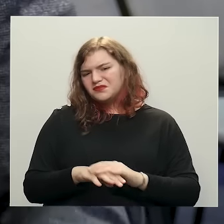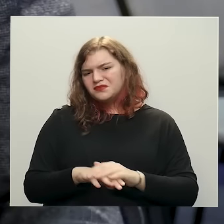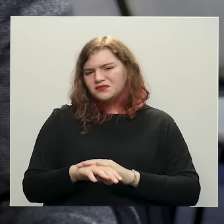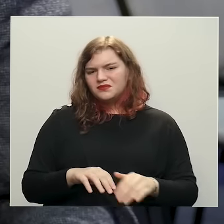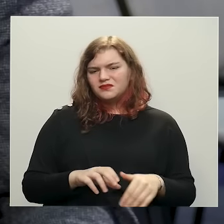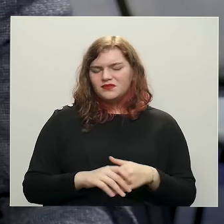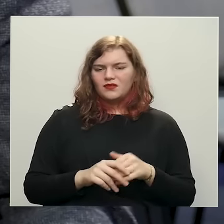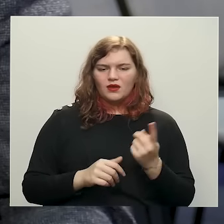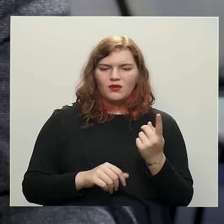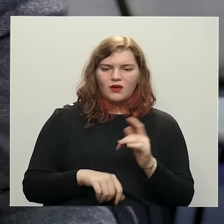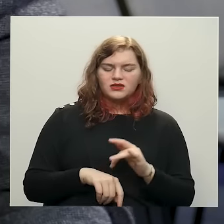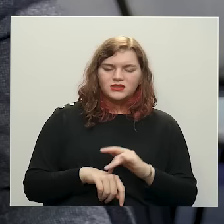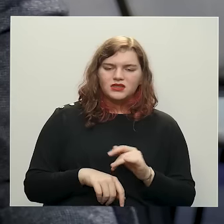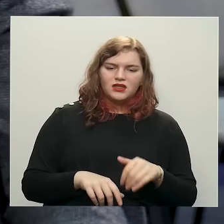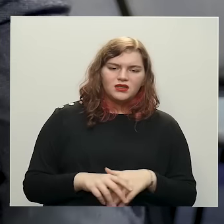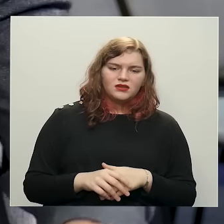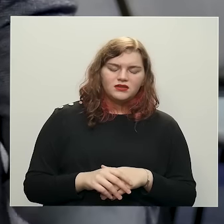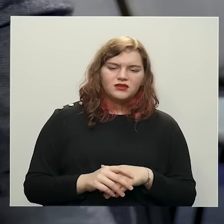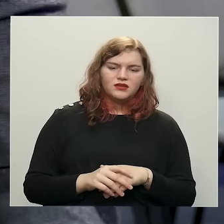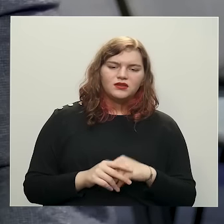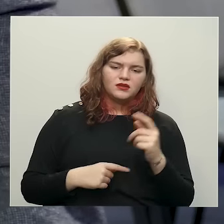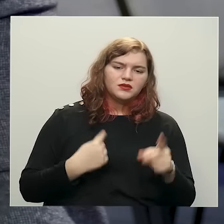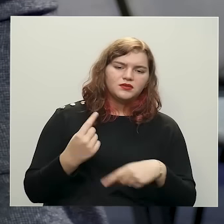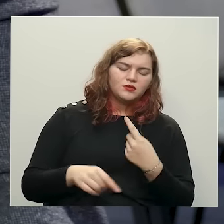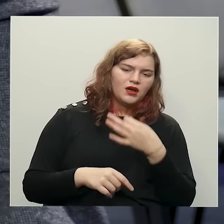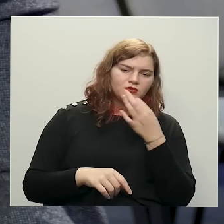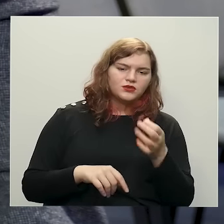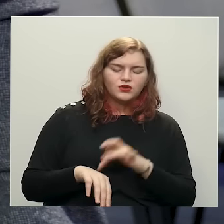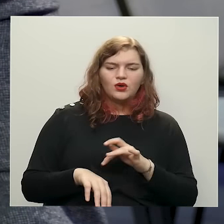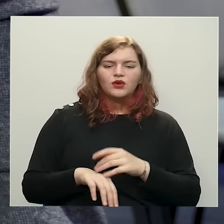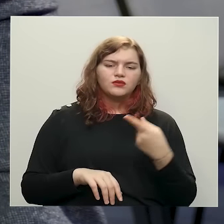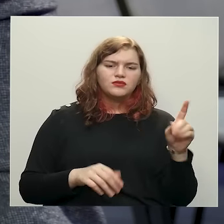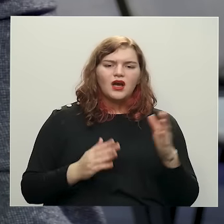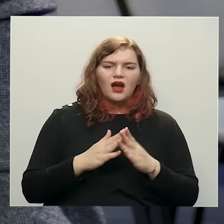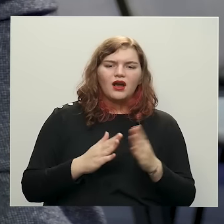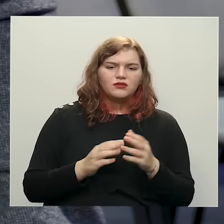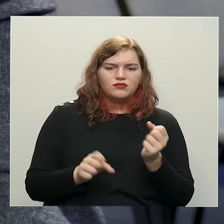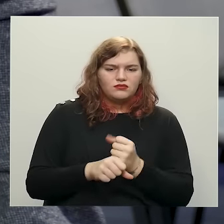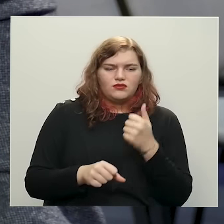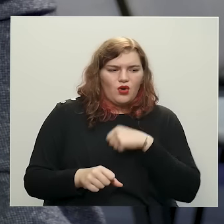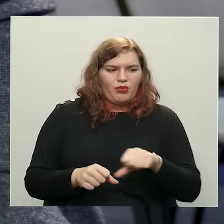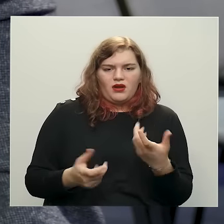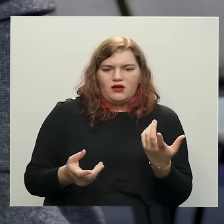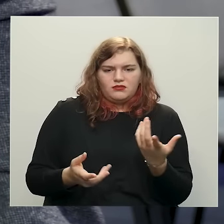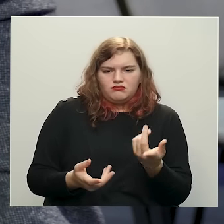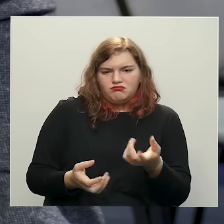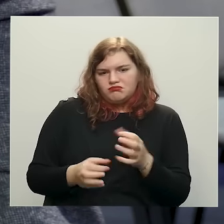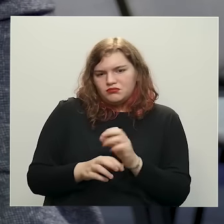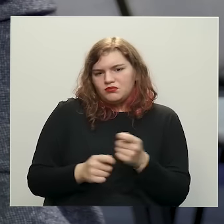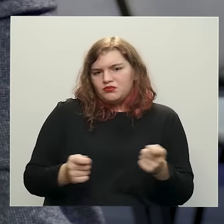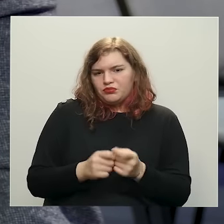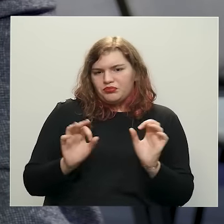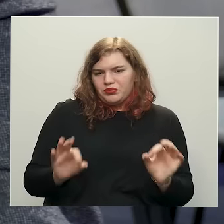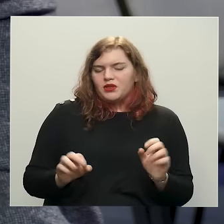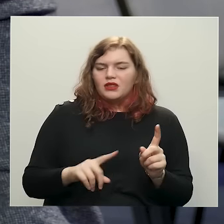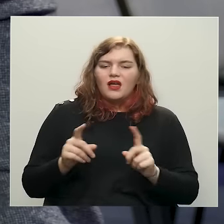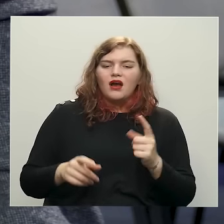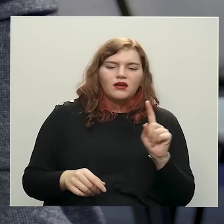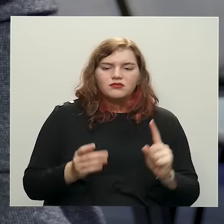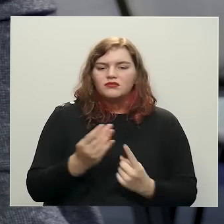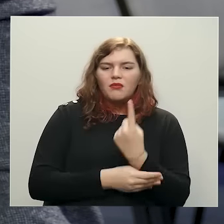iertare de la asistentă? Da, da, da. Și atunci a zis doctorul, mergeți acasă, nu avem ce opera. Aici este totul ok, dacă apare